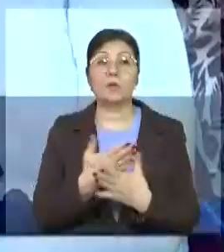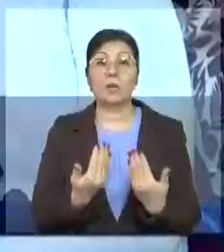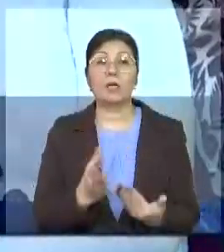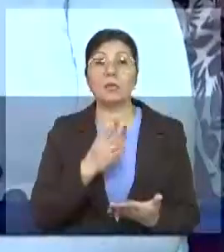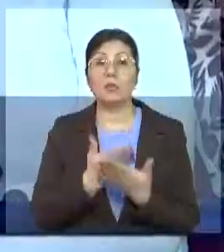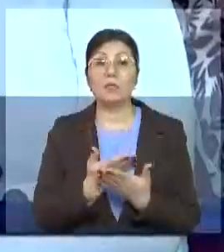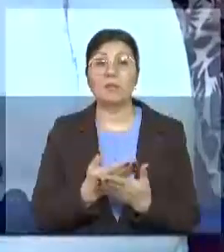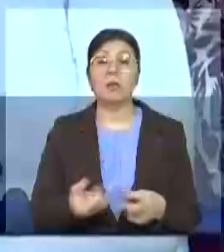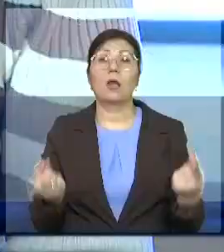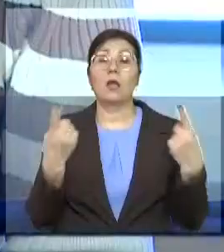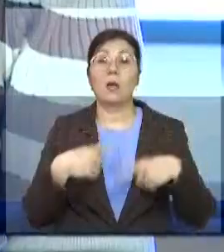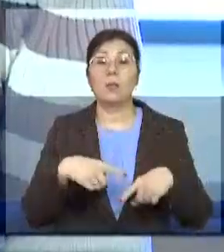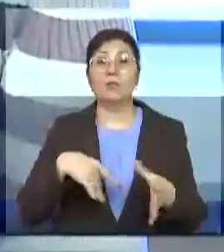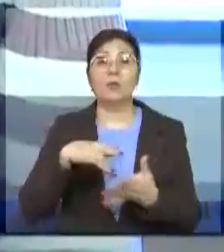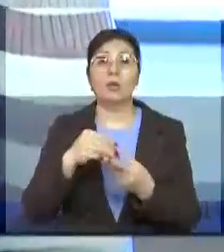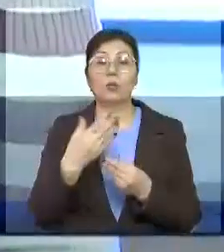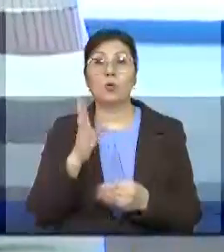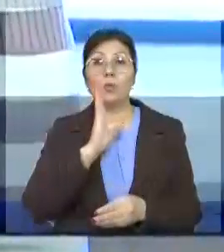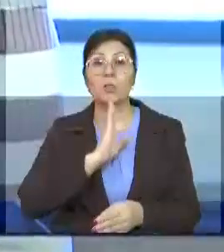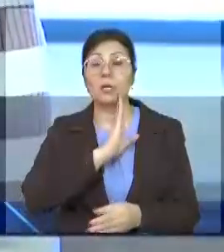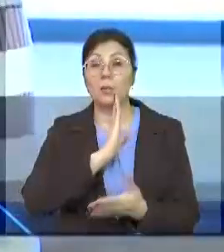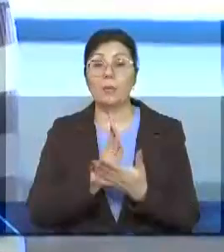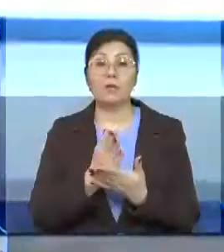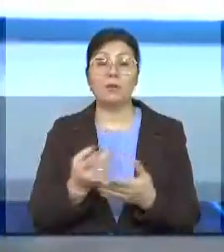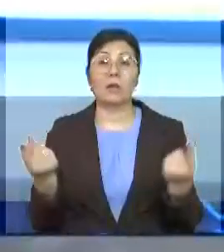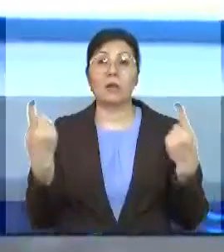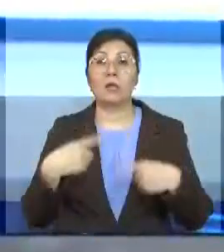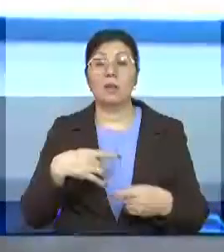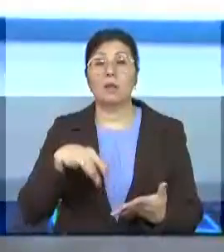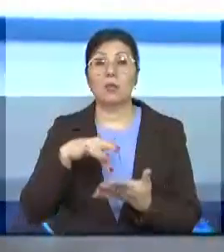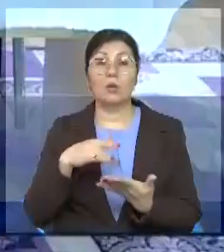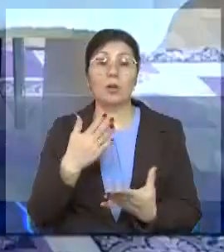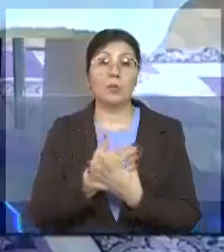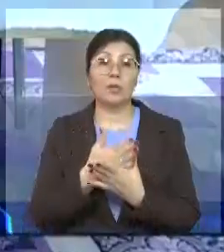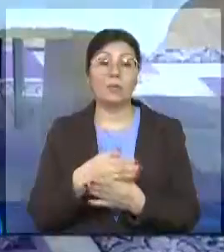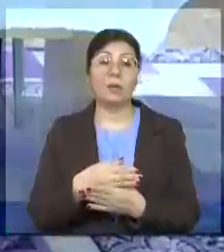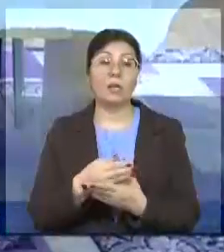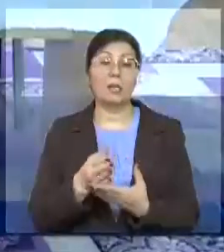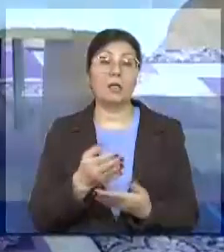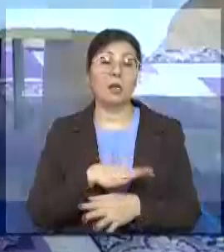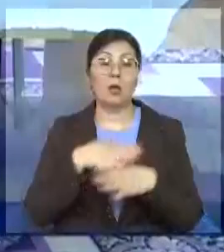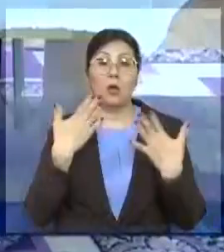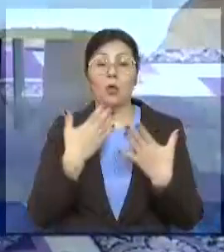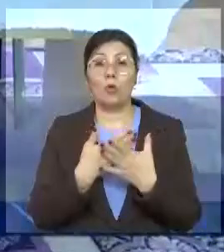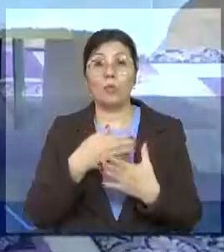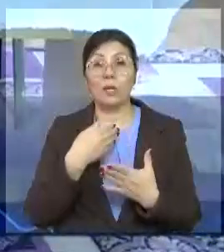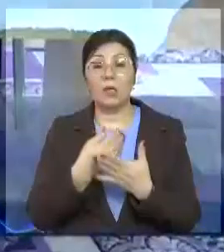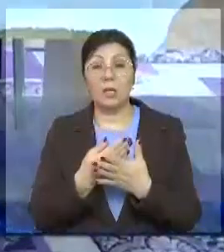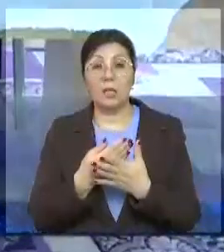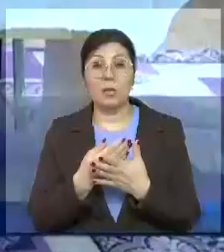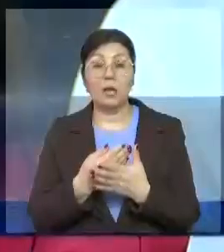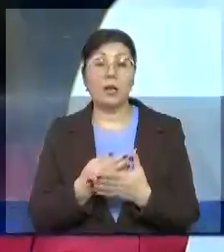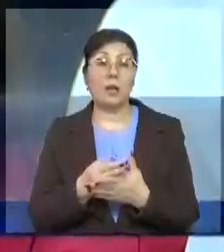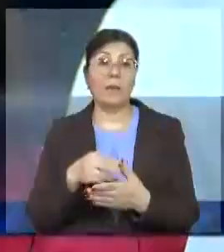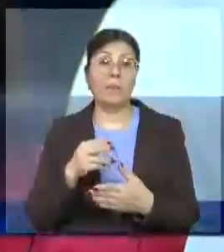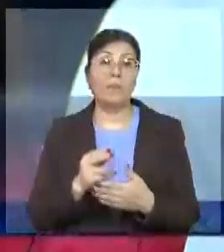бұл дағдарыс орталығында 15 қыз-келіншек бар. Дағдарыс орталығының арқасында келіншектер бірқатар мамандықтарды игеруде.